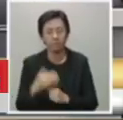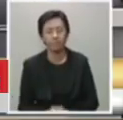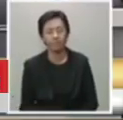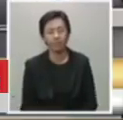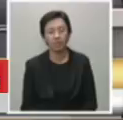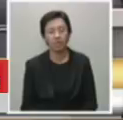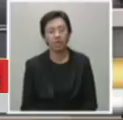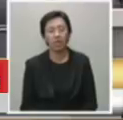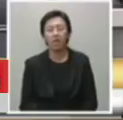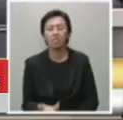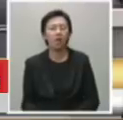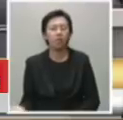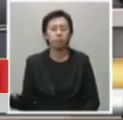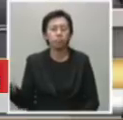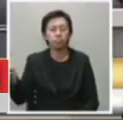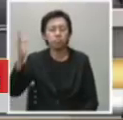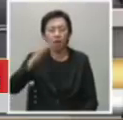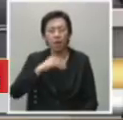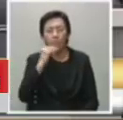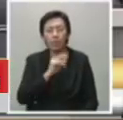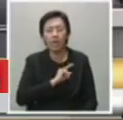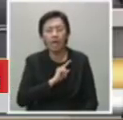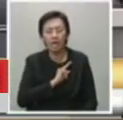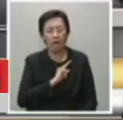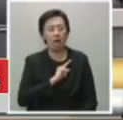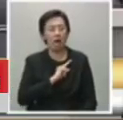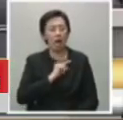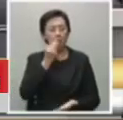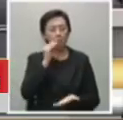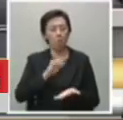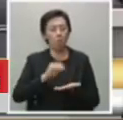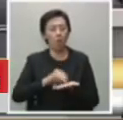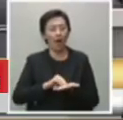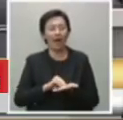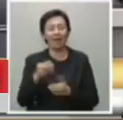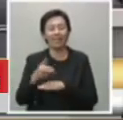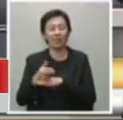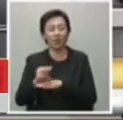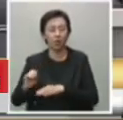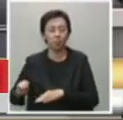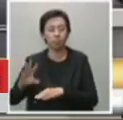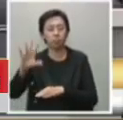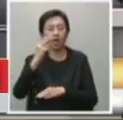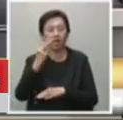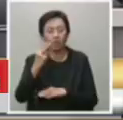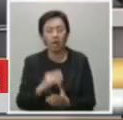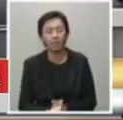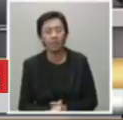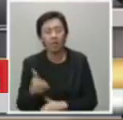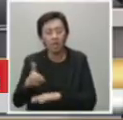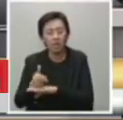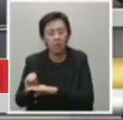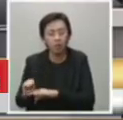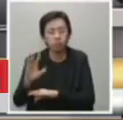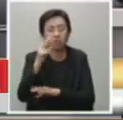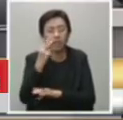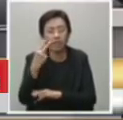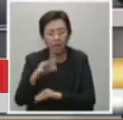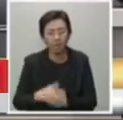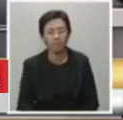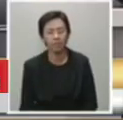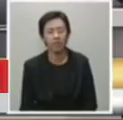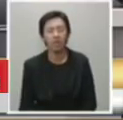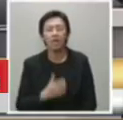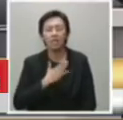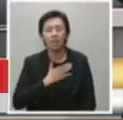มาให้ดูทั้งวันถ้าพูดเองแล้วเดี๋ยวจะหาว่ามั่วก็เลยต้องเอาคลิปท่านมาก็เห็นอย่างที่เห็นนั่นแหละครับแต่ผมอยาก